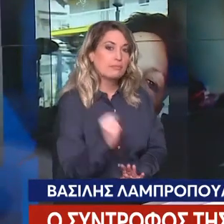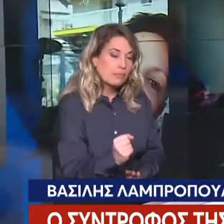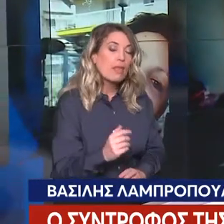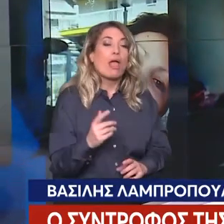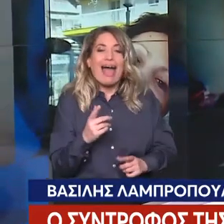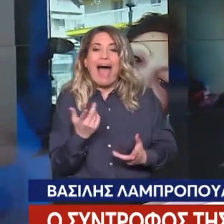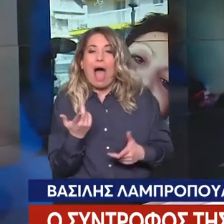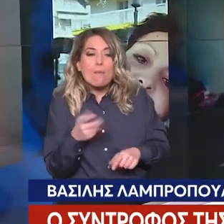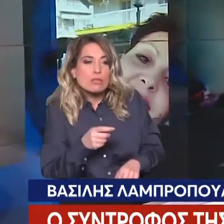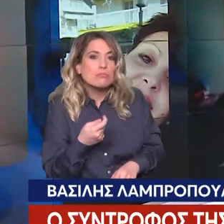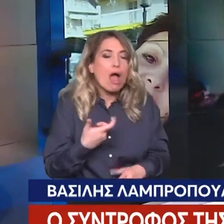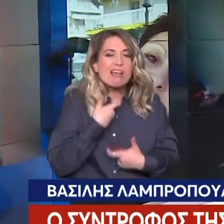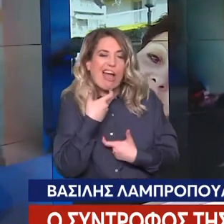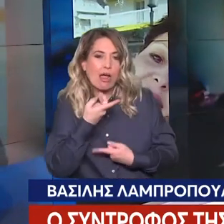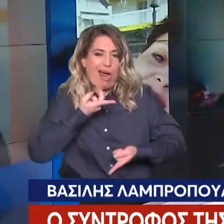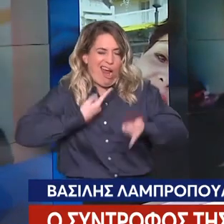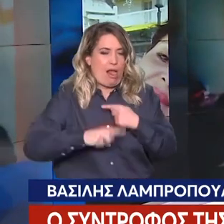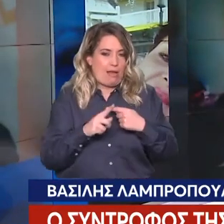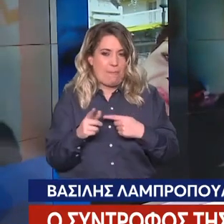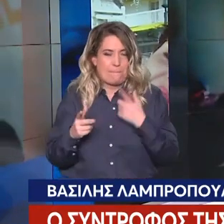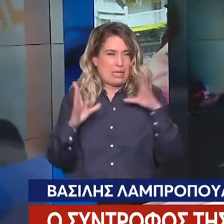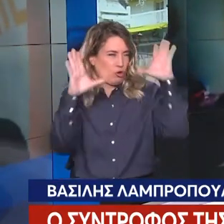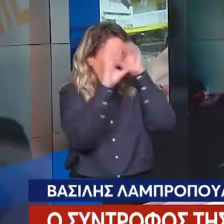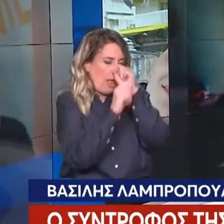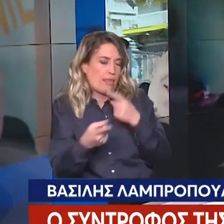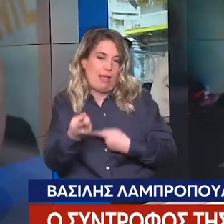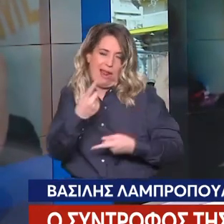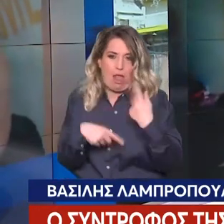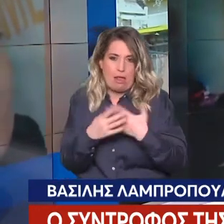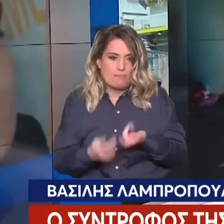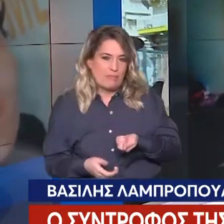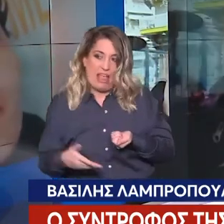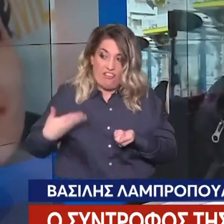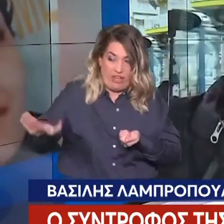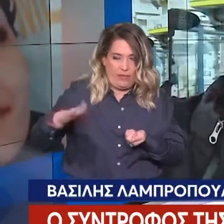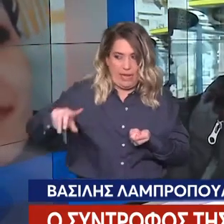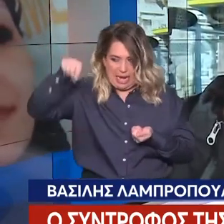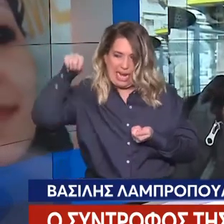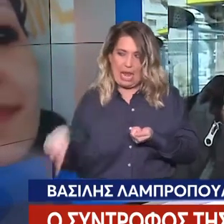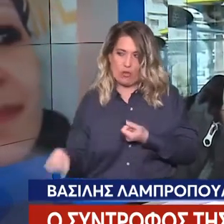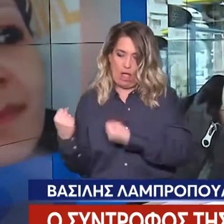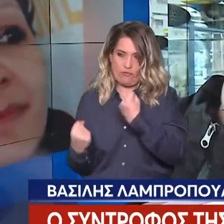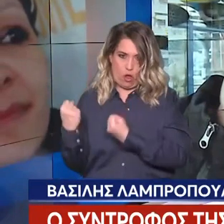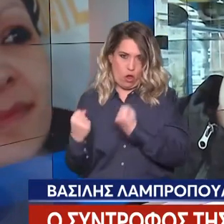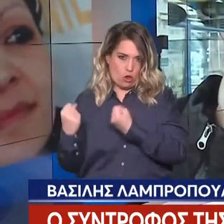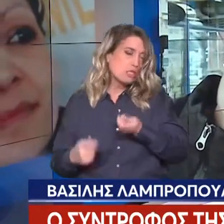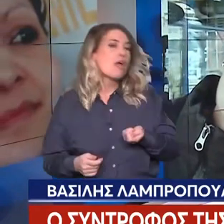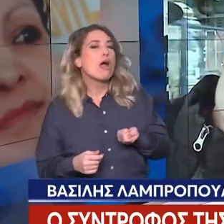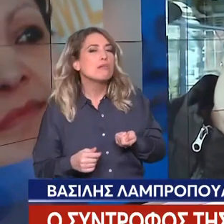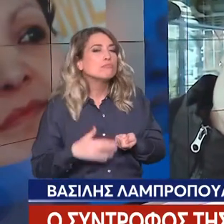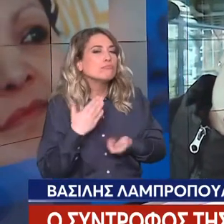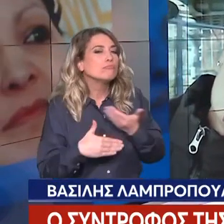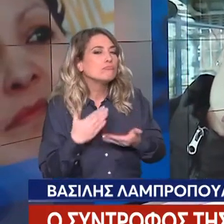συνέχεια. Κάποια στιγμή είπε στον φίλο του να κατέβει, να πάει σε άλλον χώρο, και με λίγη ώρα μετά τον